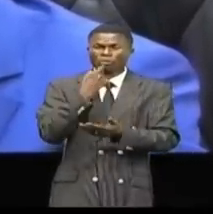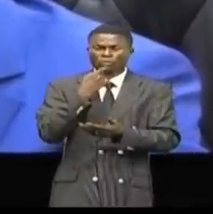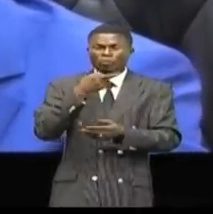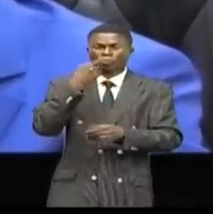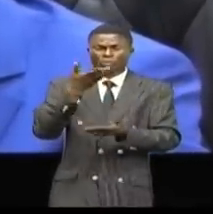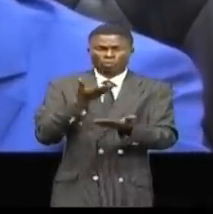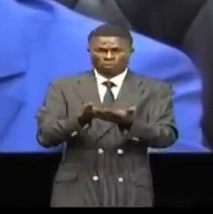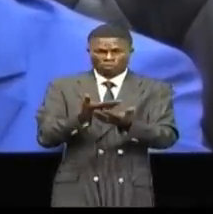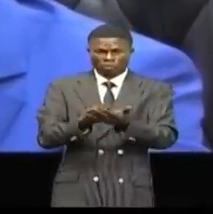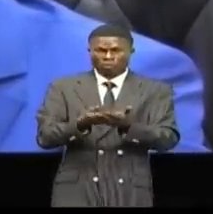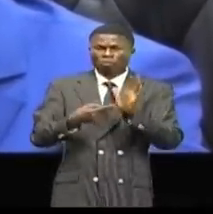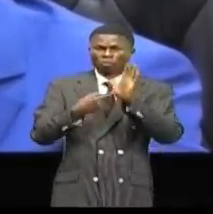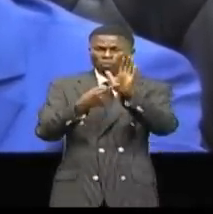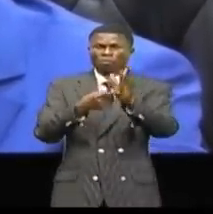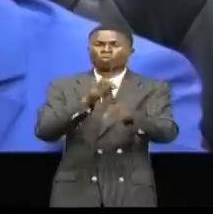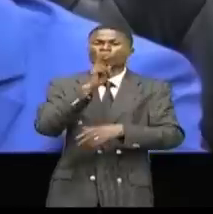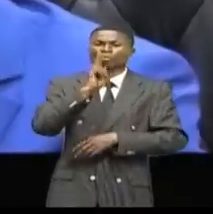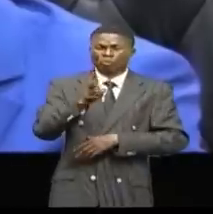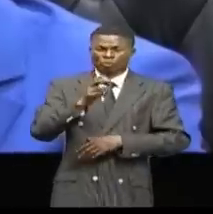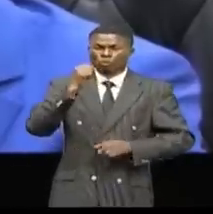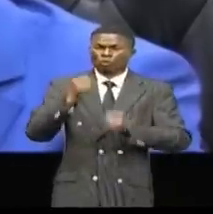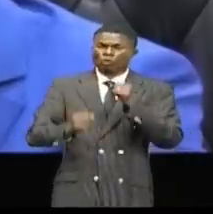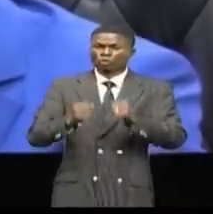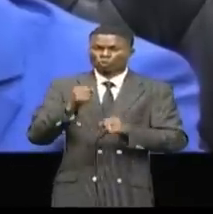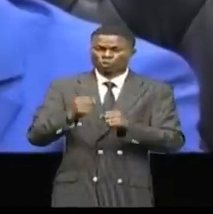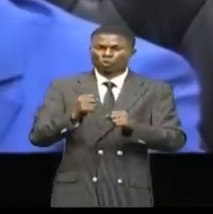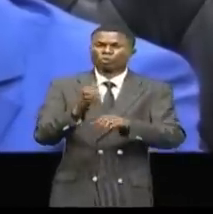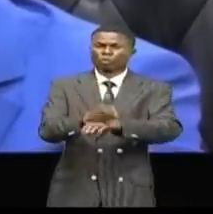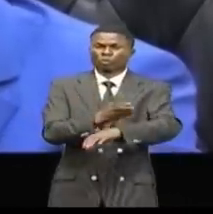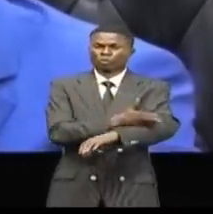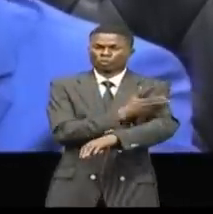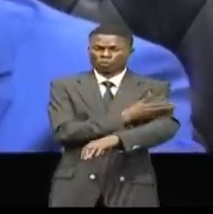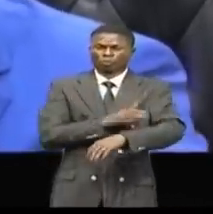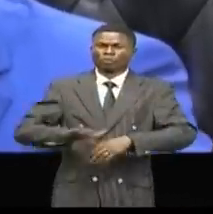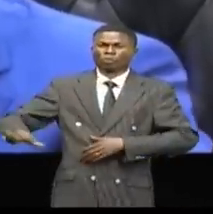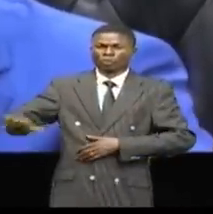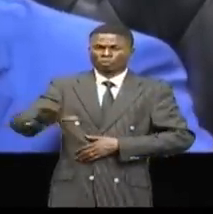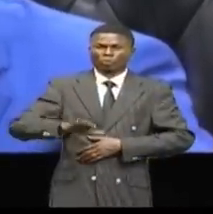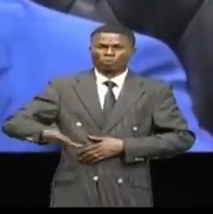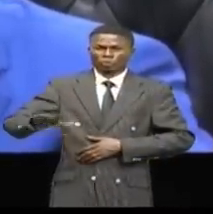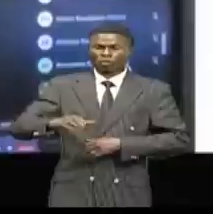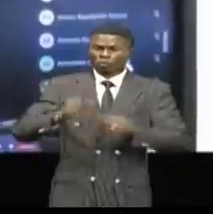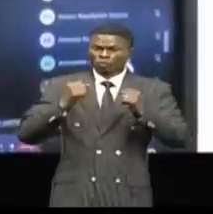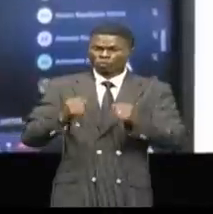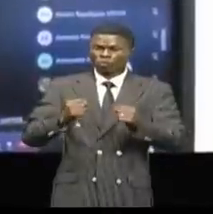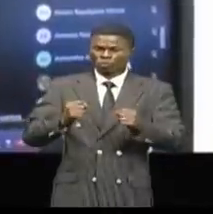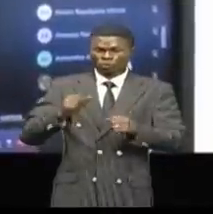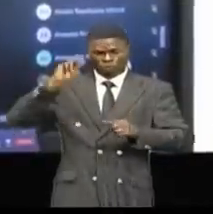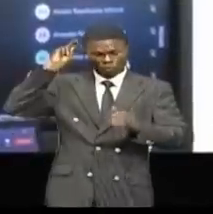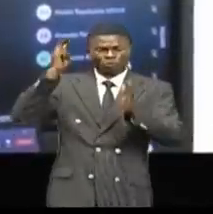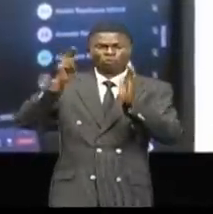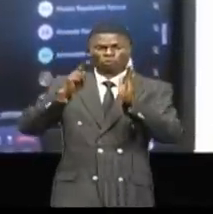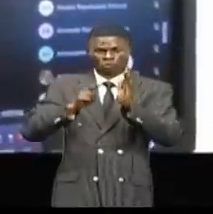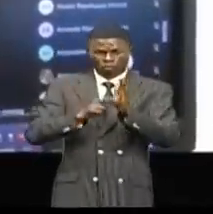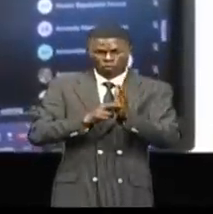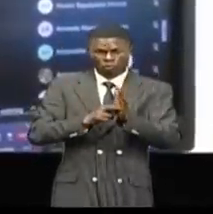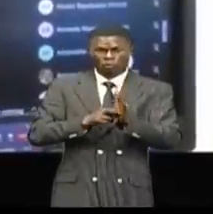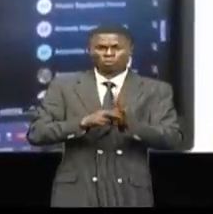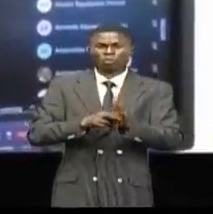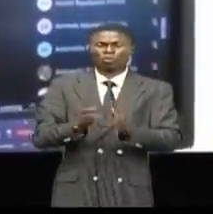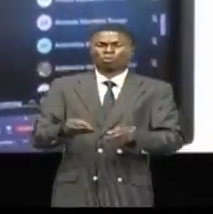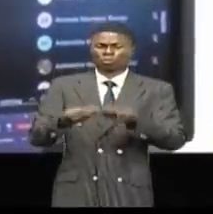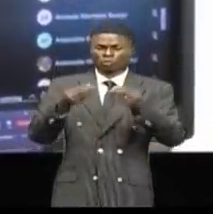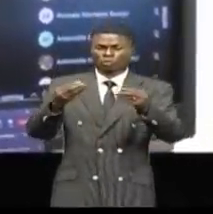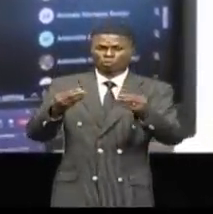parlant, marquent une réelle dynamique évolutive de notre pays, dynamique que notre gouvernement entend